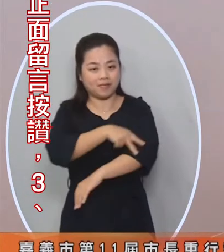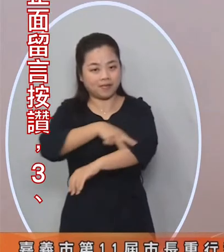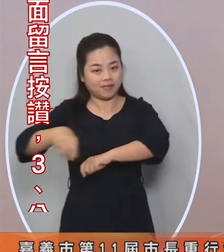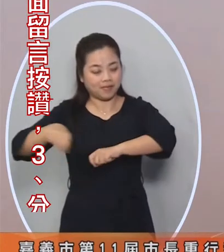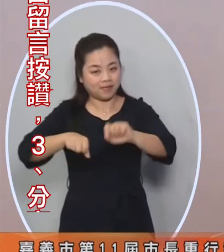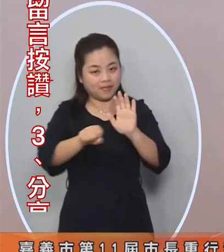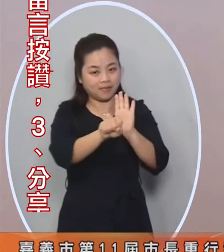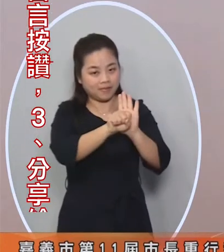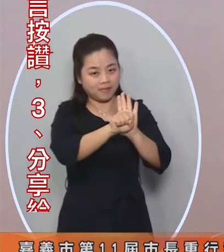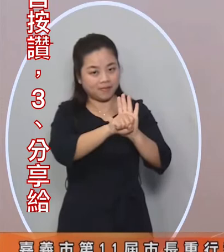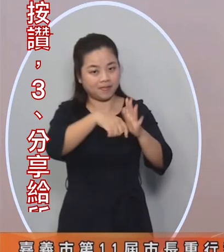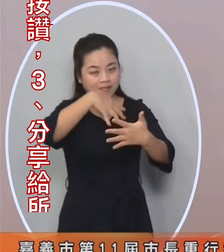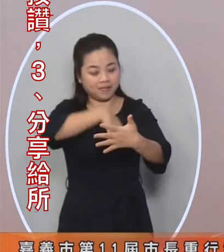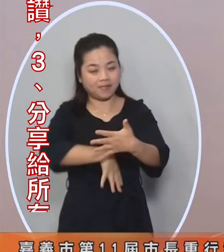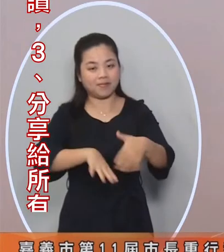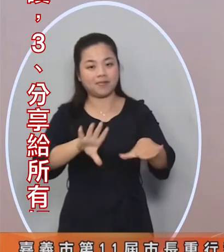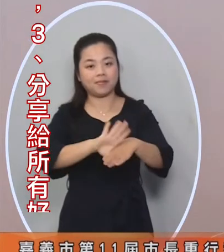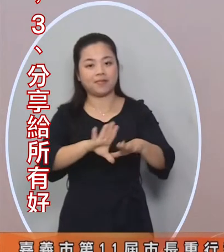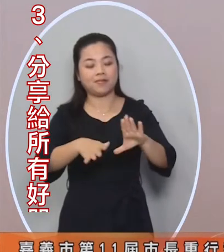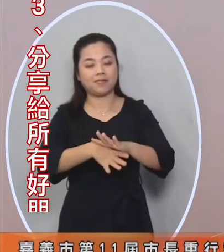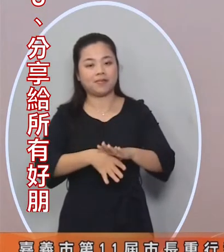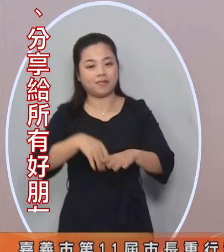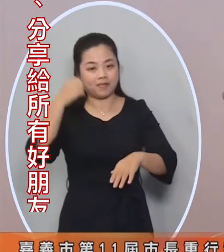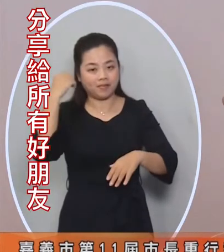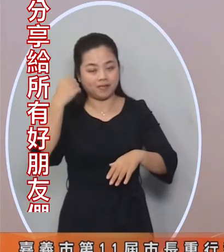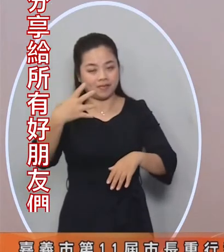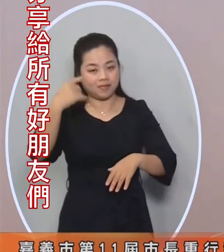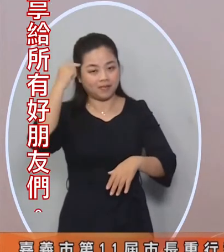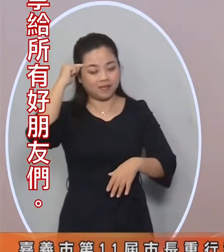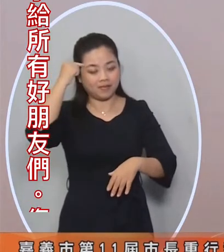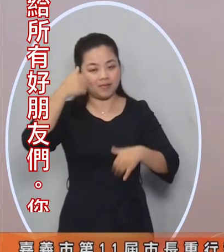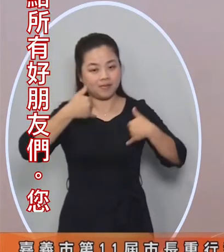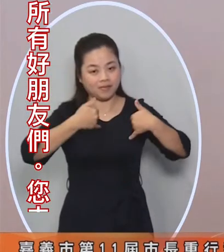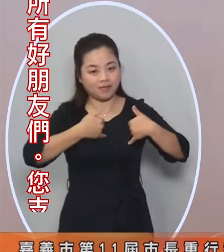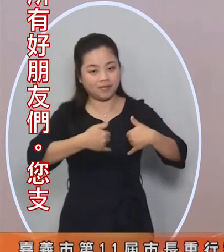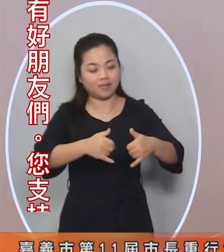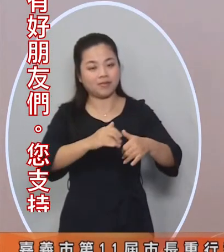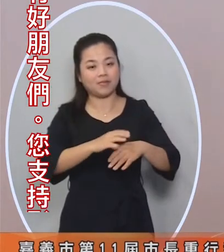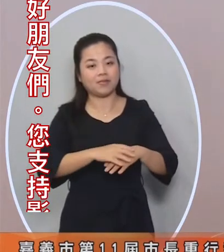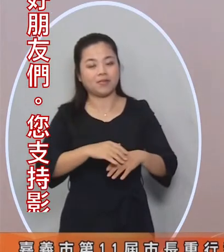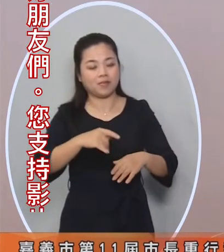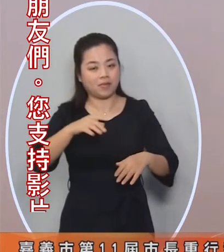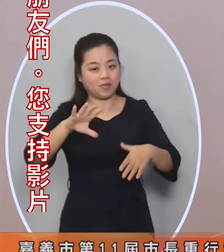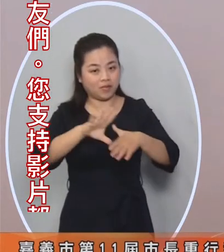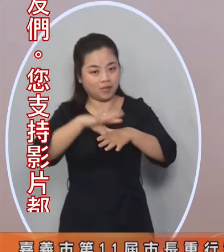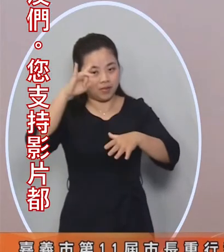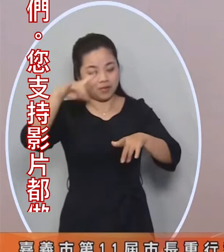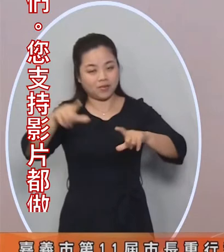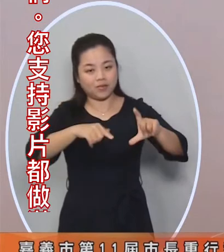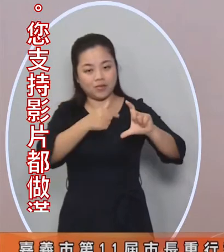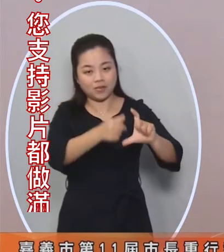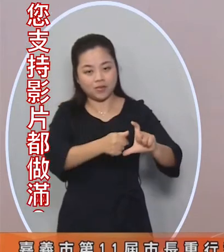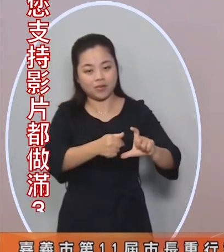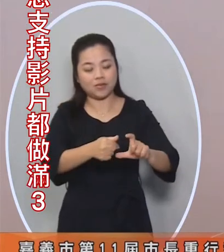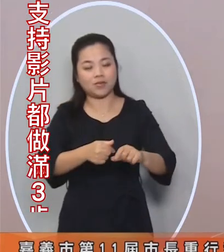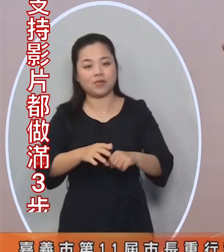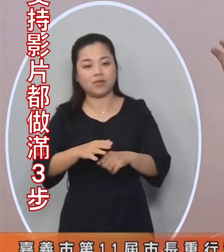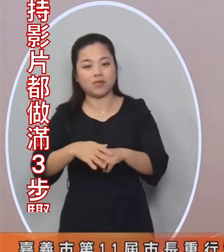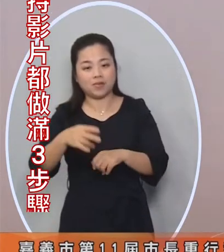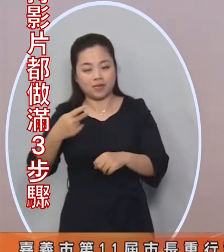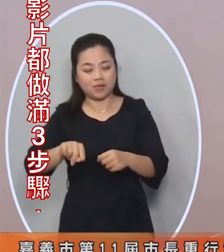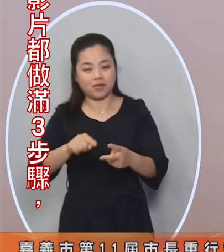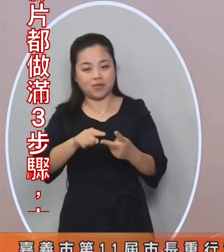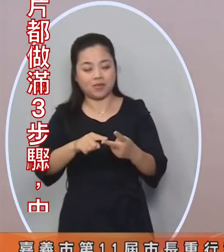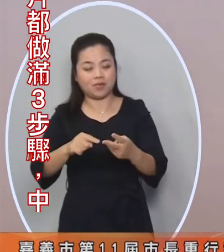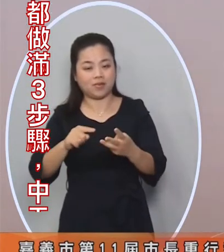里面，我们把文化新思路给串联起来，文创园区跟我们的制裁所还